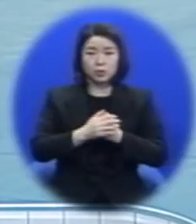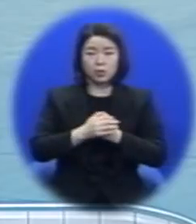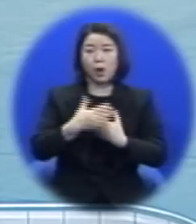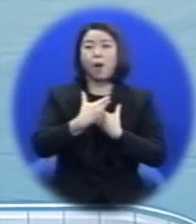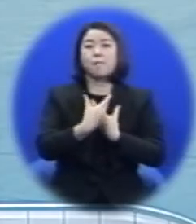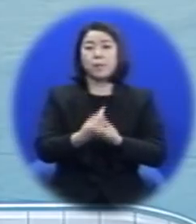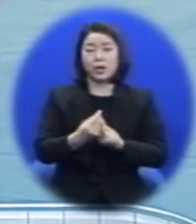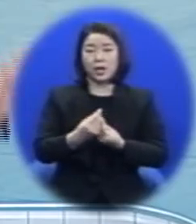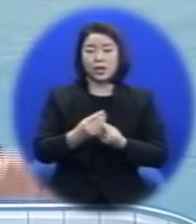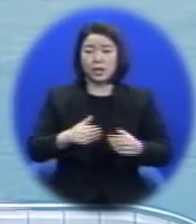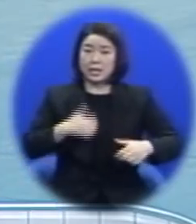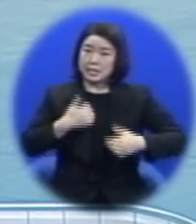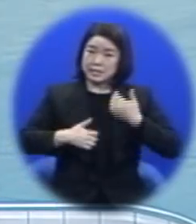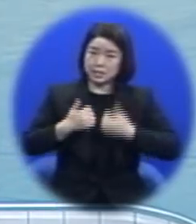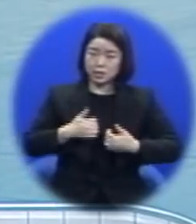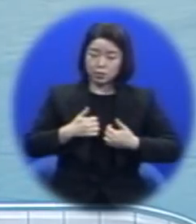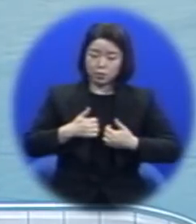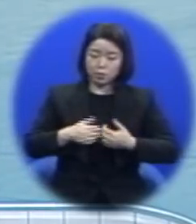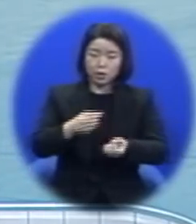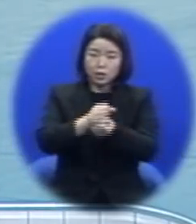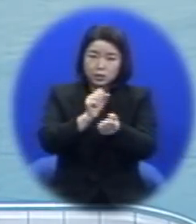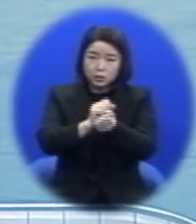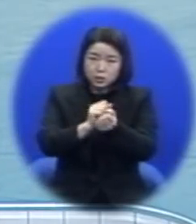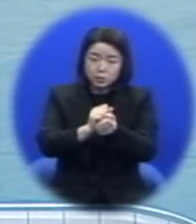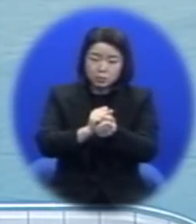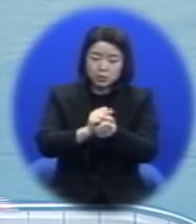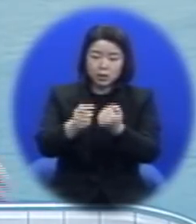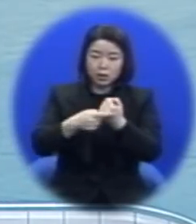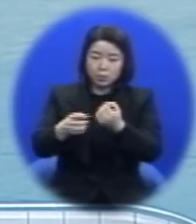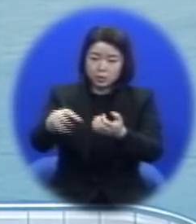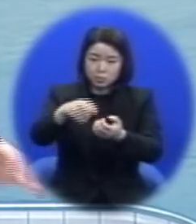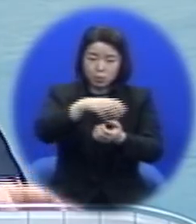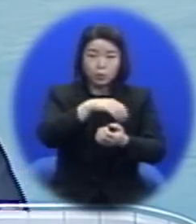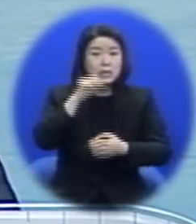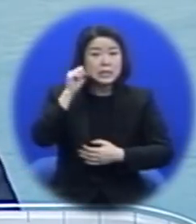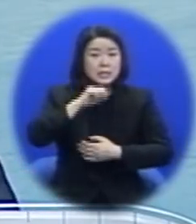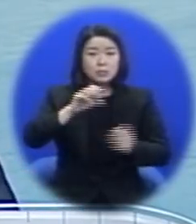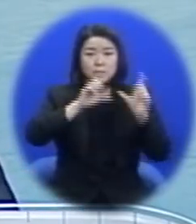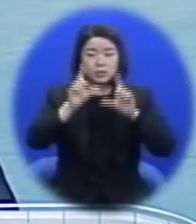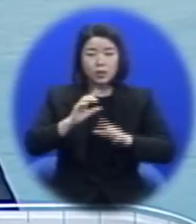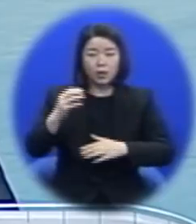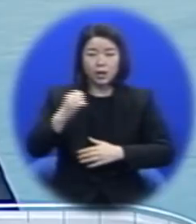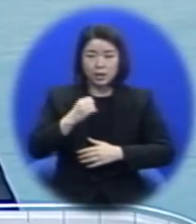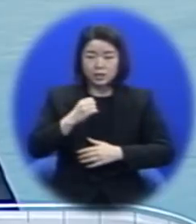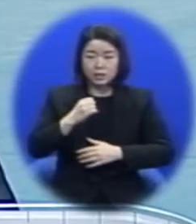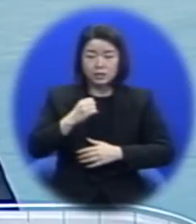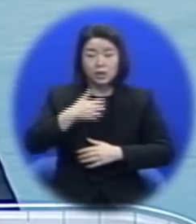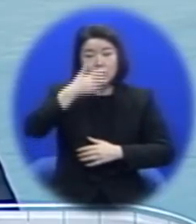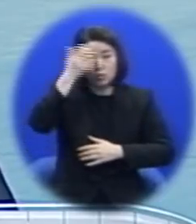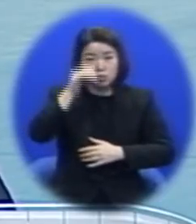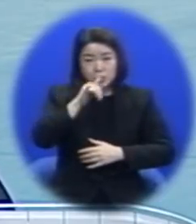편안하게 즐기고 조개 껍질이나 모으는 취미생활을 하는 그런 꿈을 가지고 혹시 있습니까?